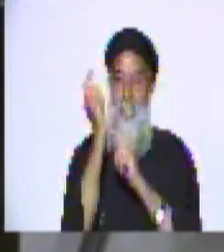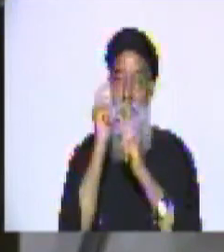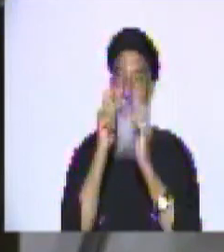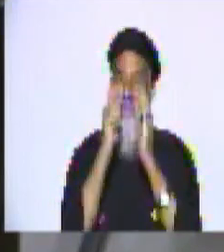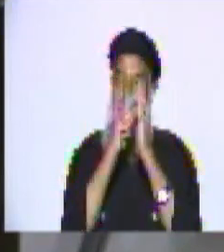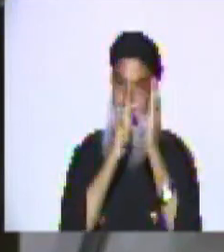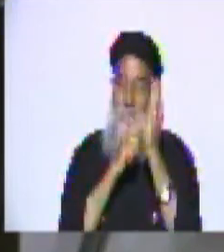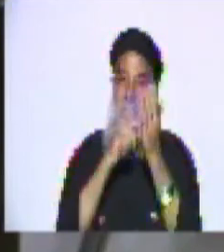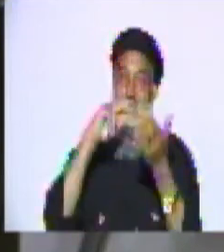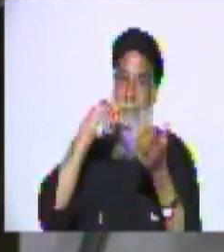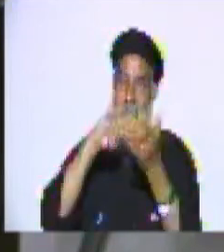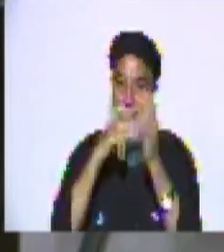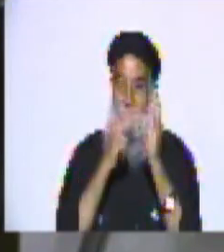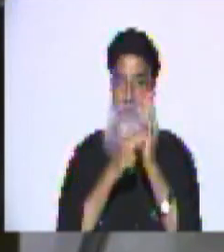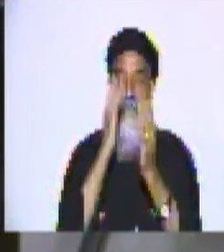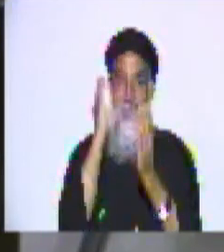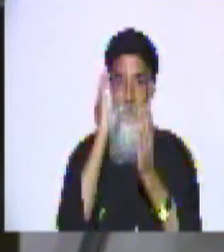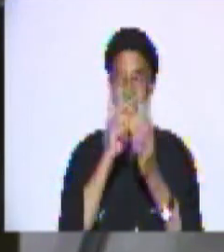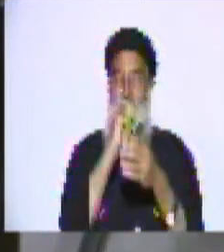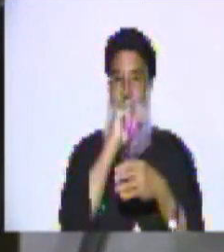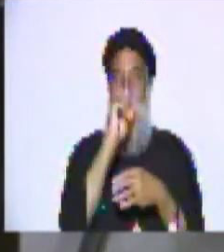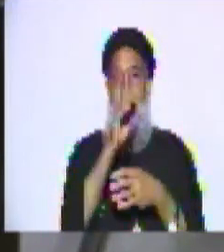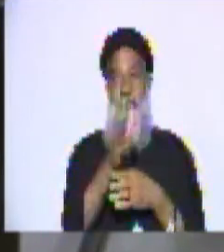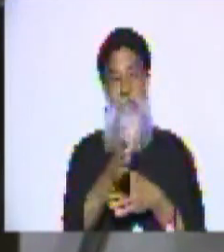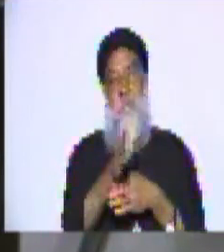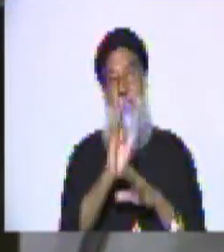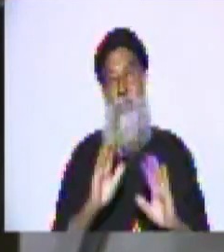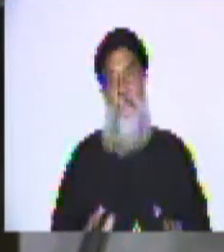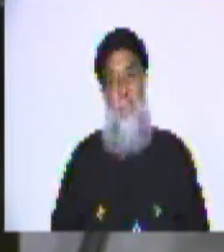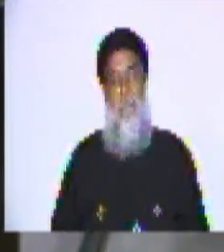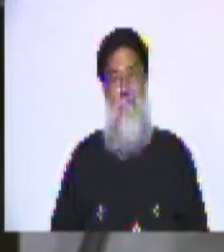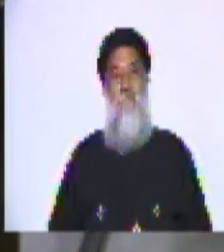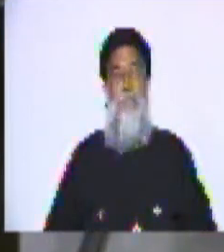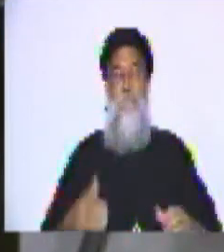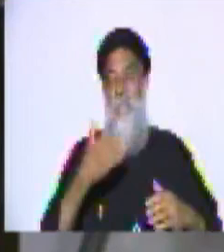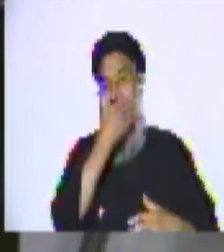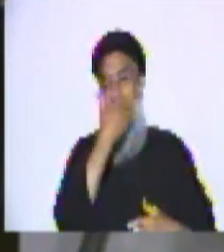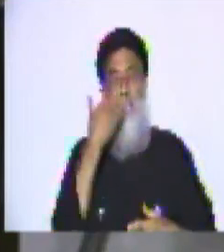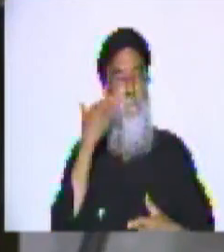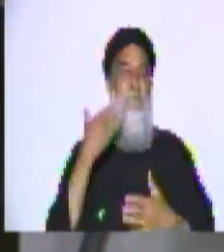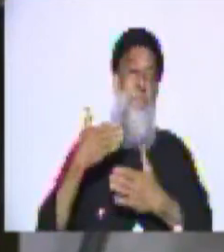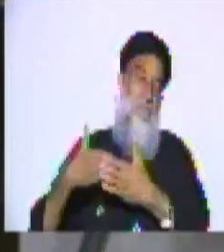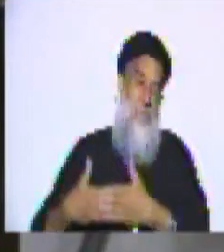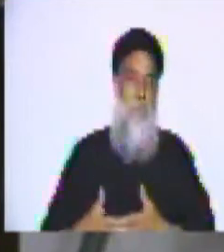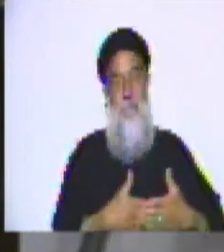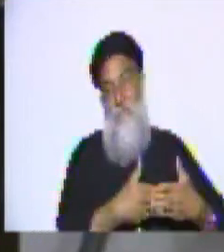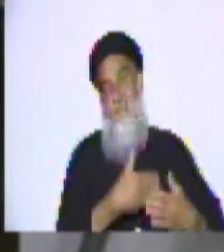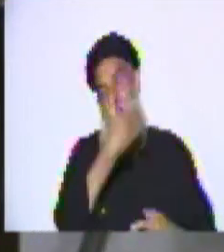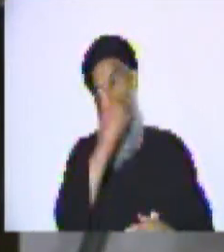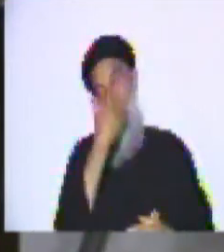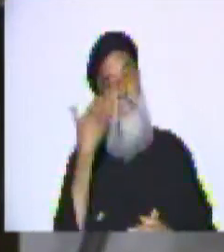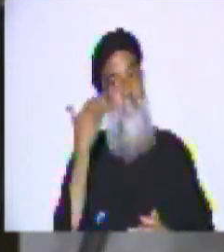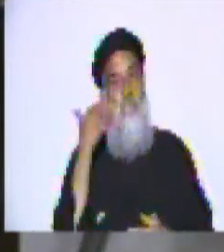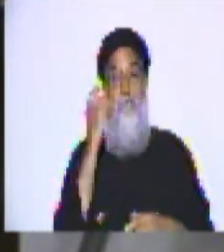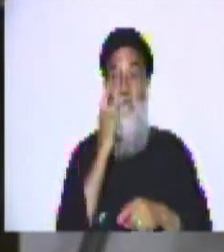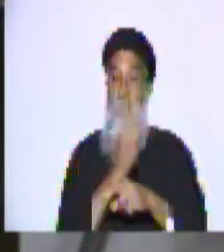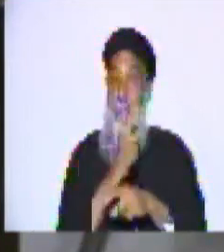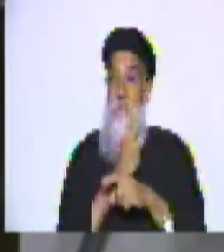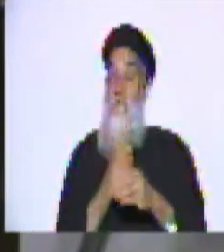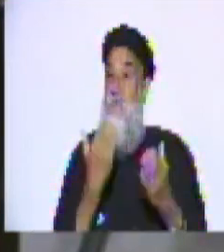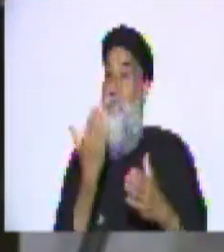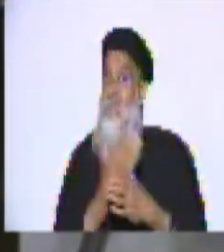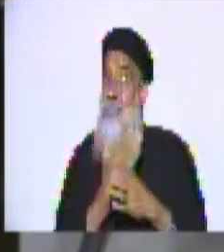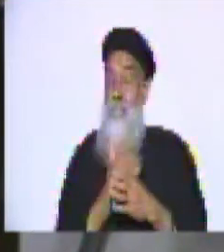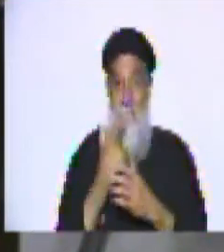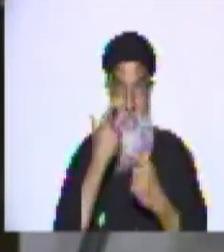المجد، فهم نفذوه يعني. وبرضه الصوم بتاع الست العذراء، الرسل صاموا عشان يشوفوا